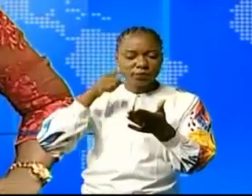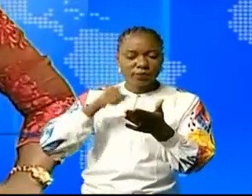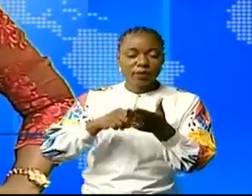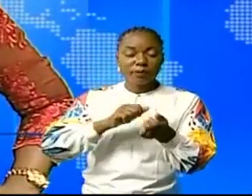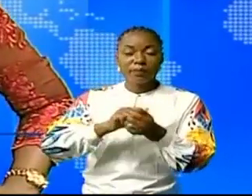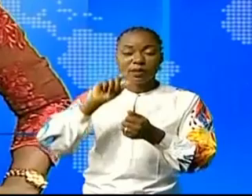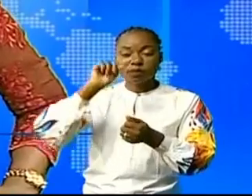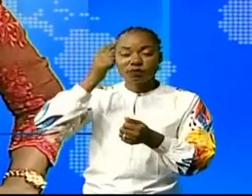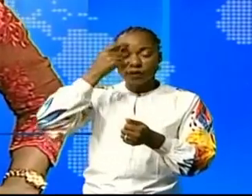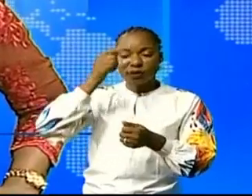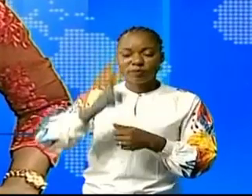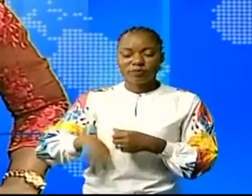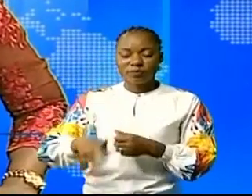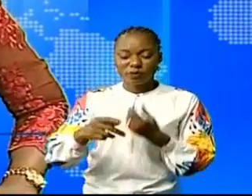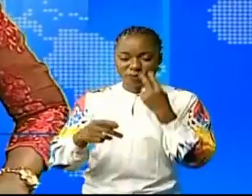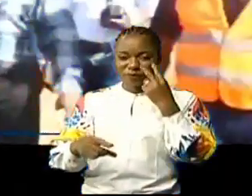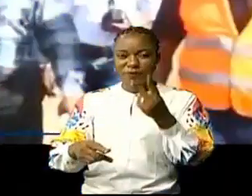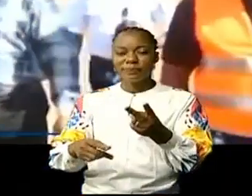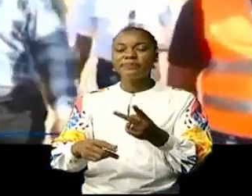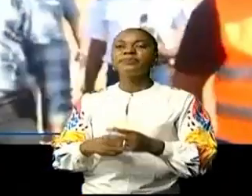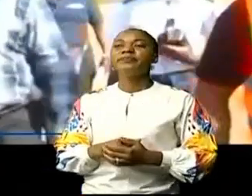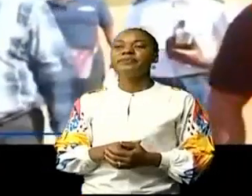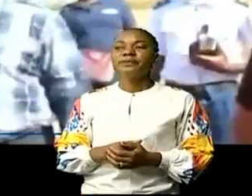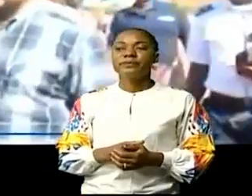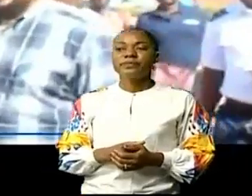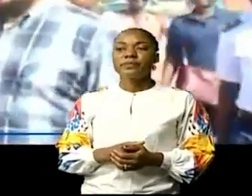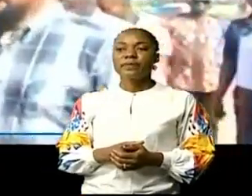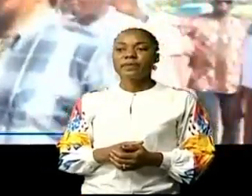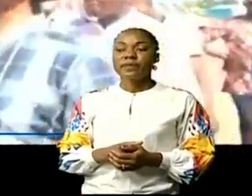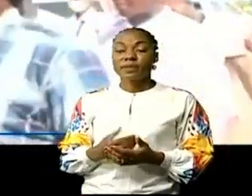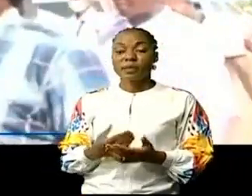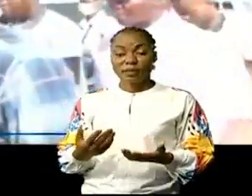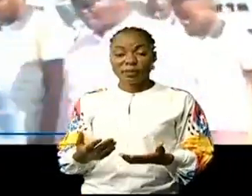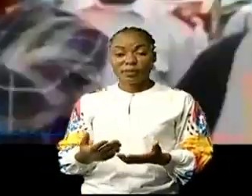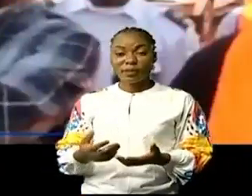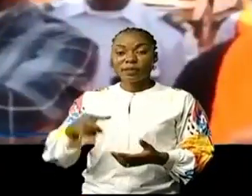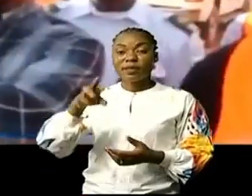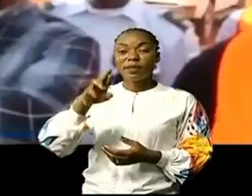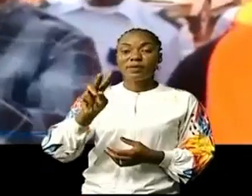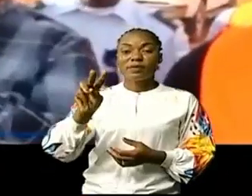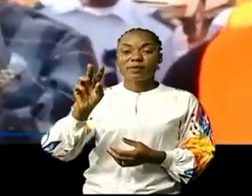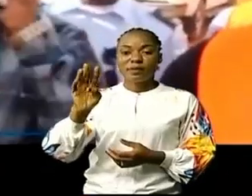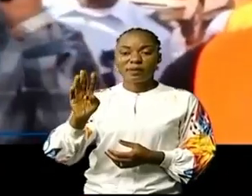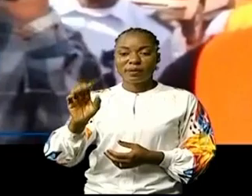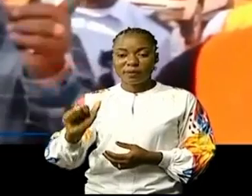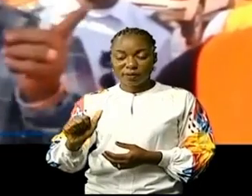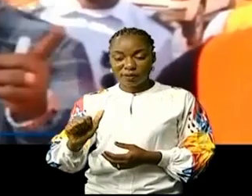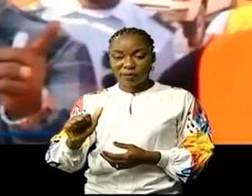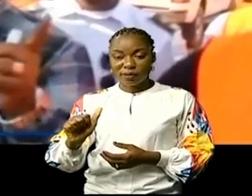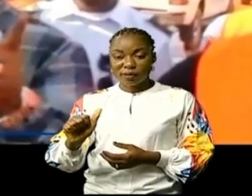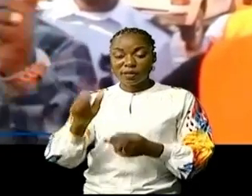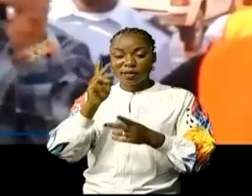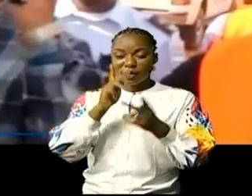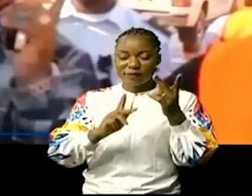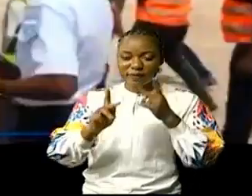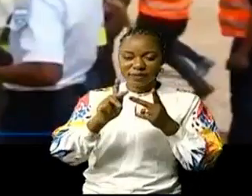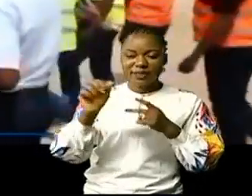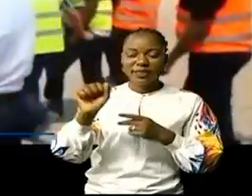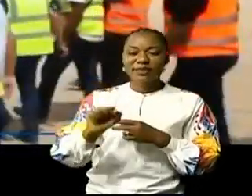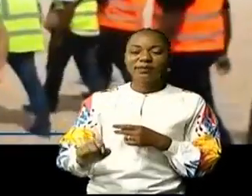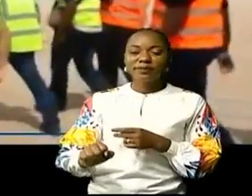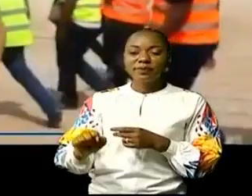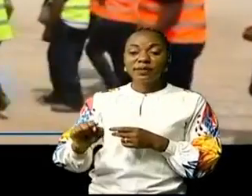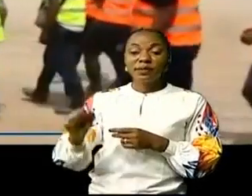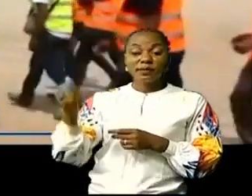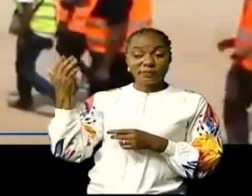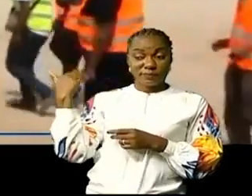gouverneur de province. Le commandant de la RVA Kasaï Oriental, Romain Chinyama, a visité samedi 26 mars les